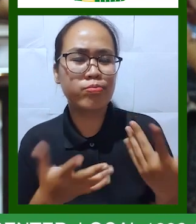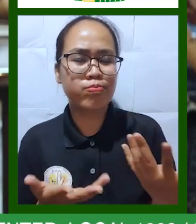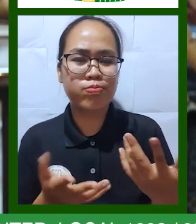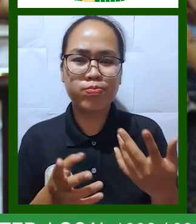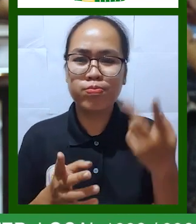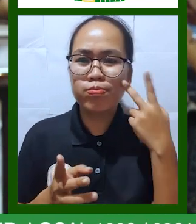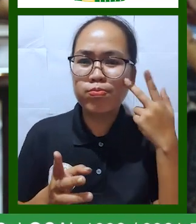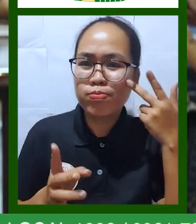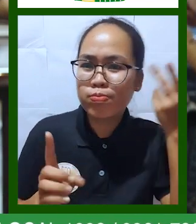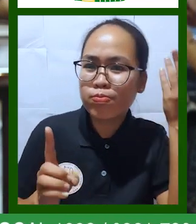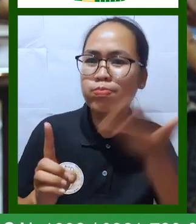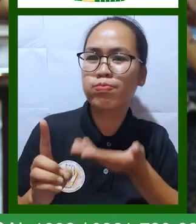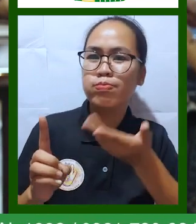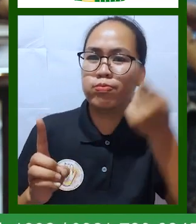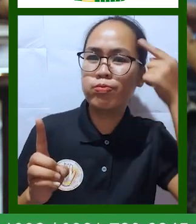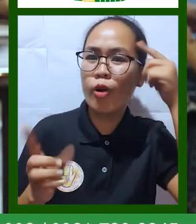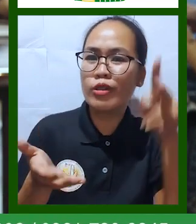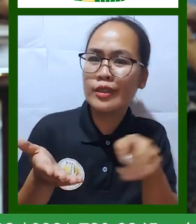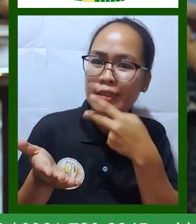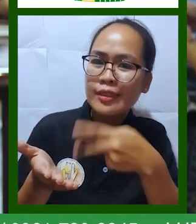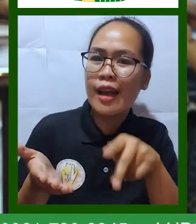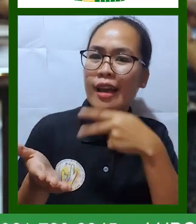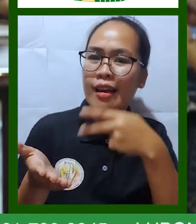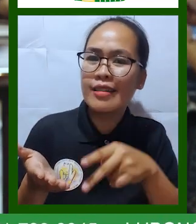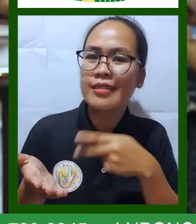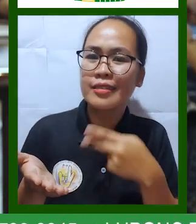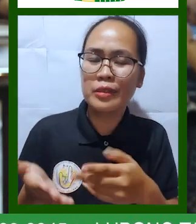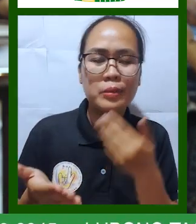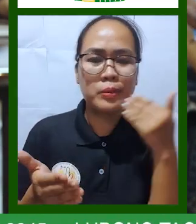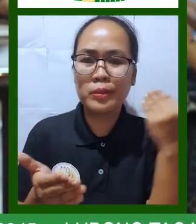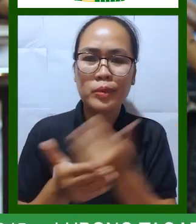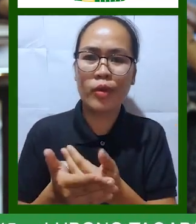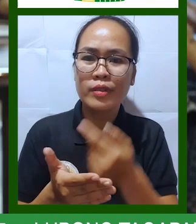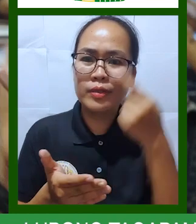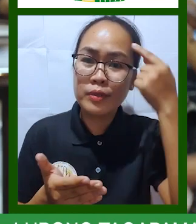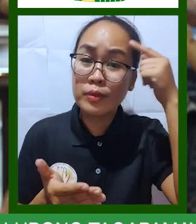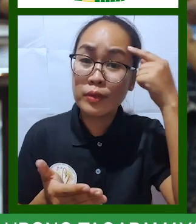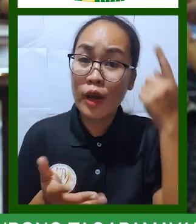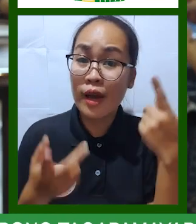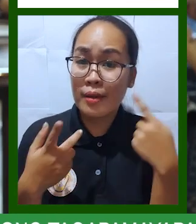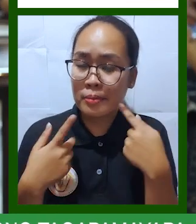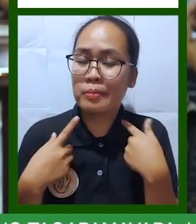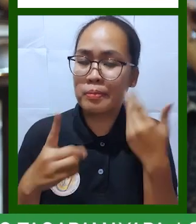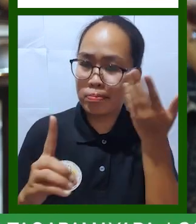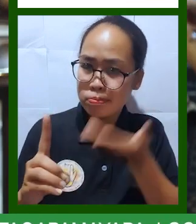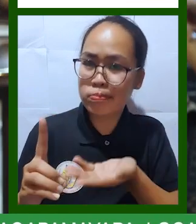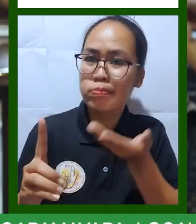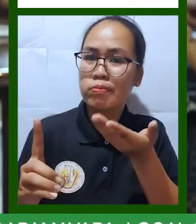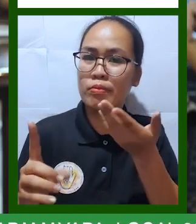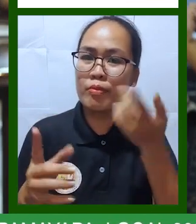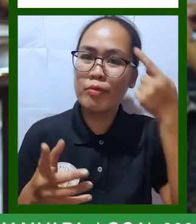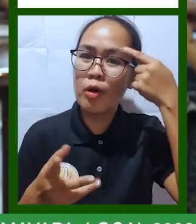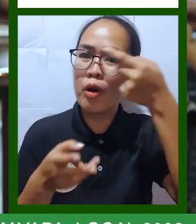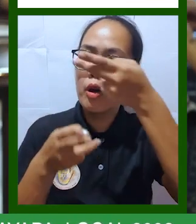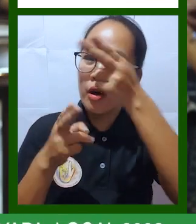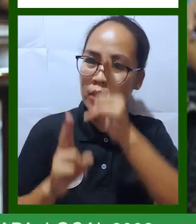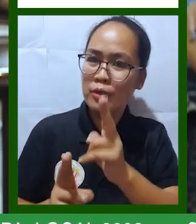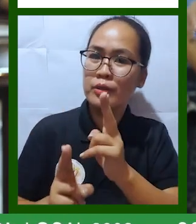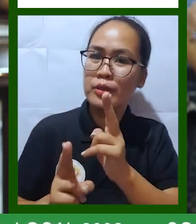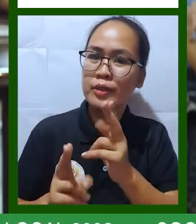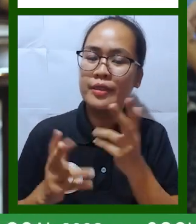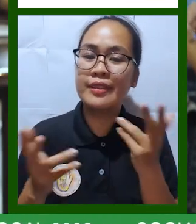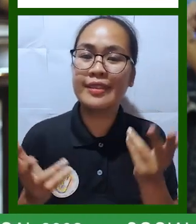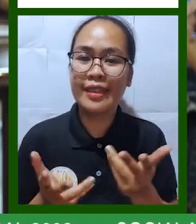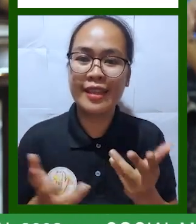nagpakabog talaga ang naging sayaw para sa mabigyan din ng karangalan or to give honor